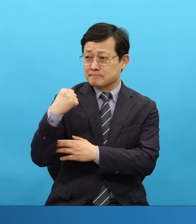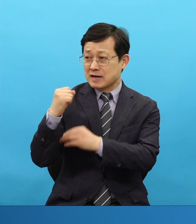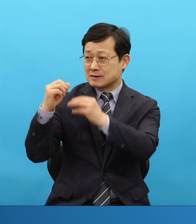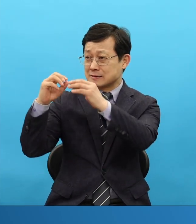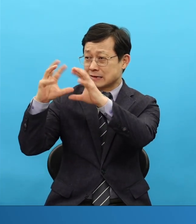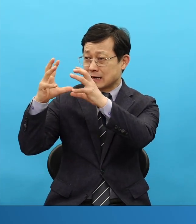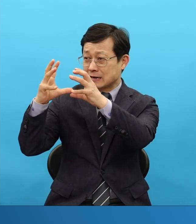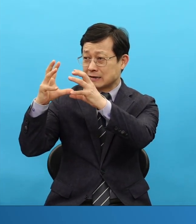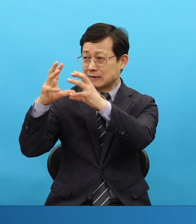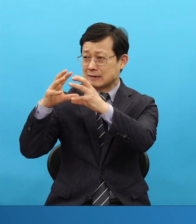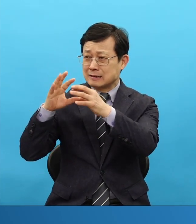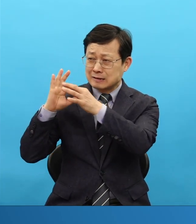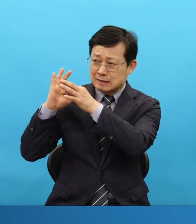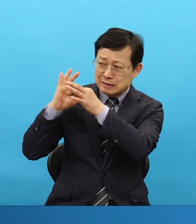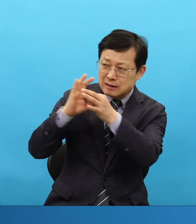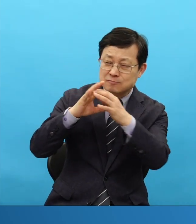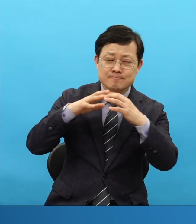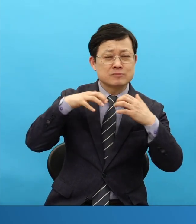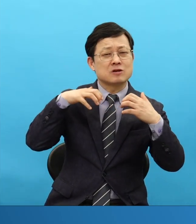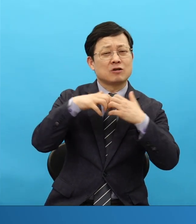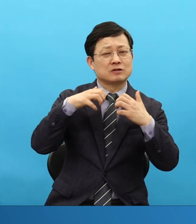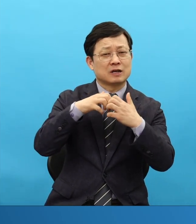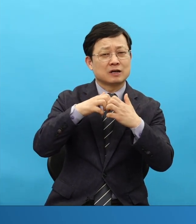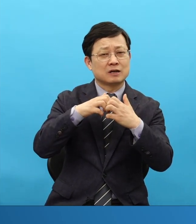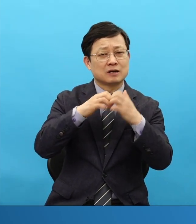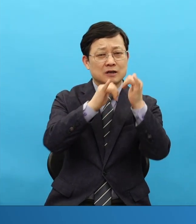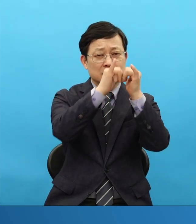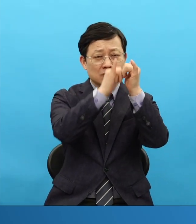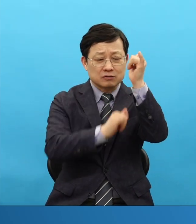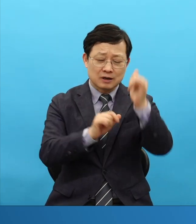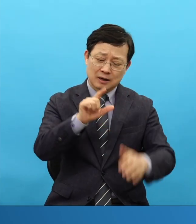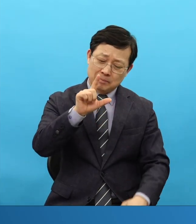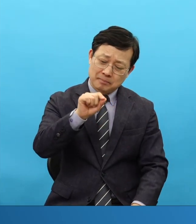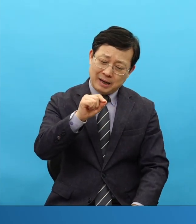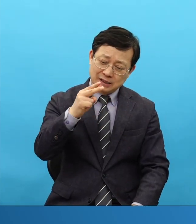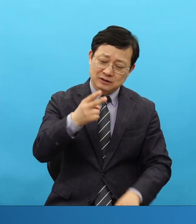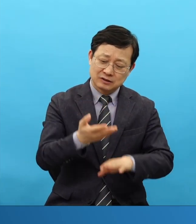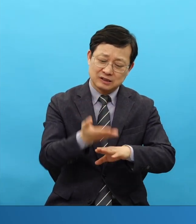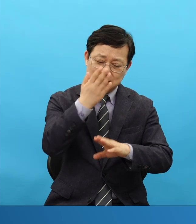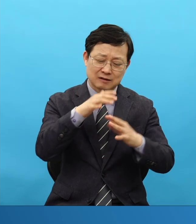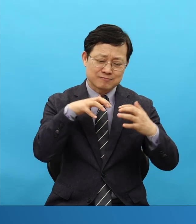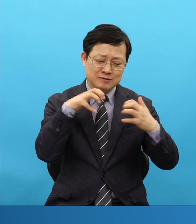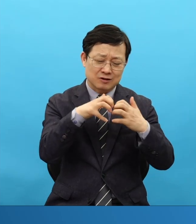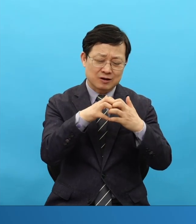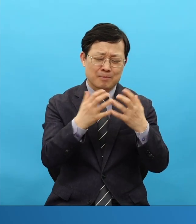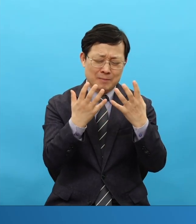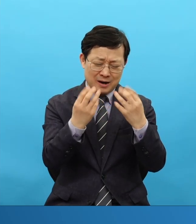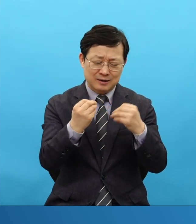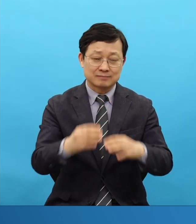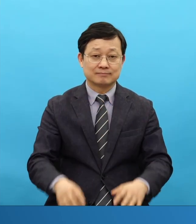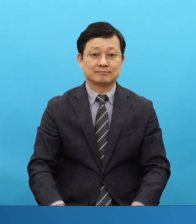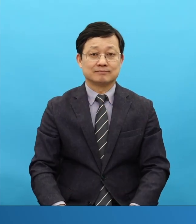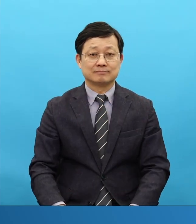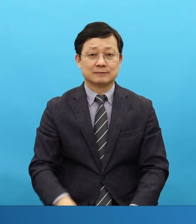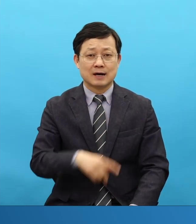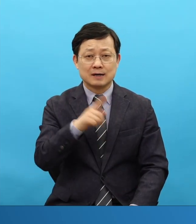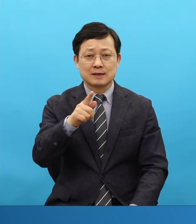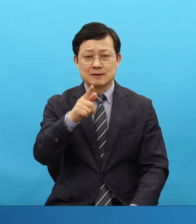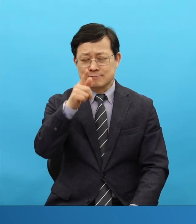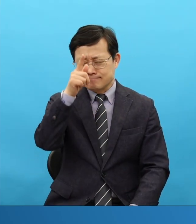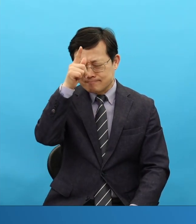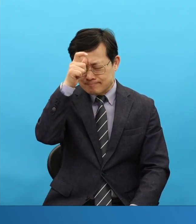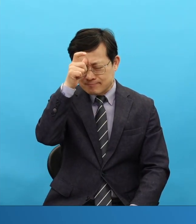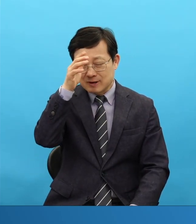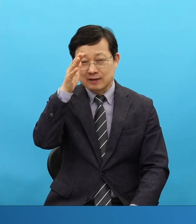nations continuously create wars. It has been 12,000 times 그 already. 여기 또 이제 막 독재자들이 나오죠. And we have the dictators that arise. 또